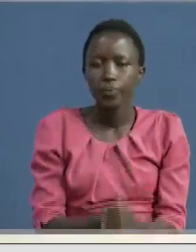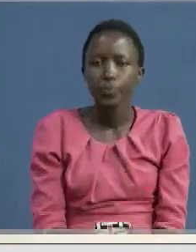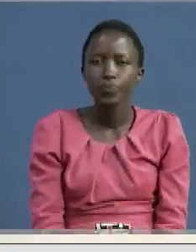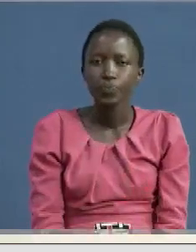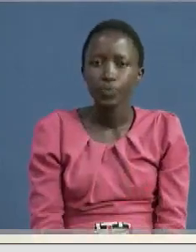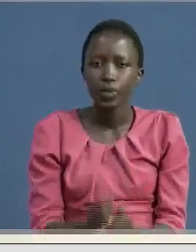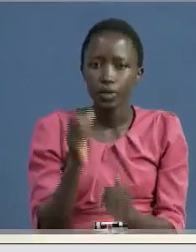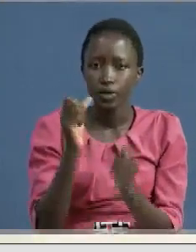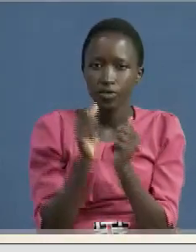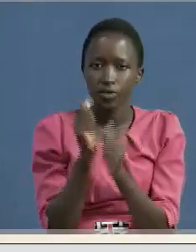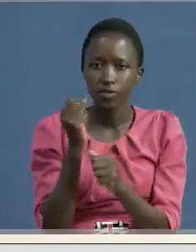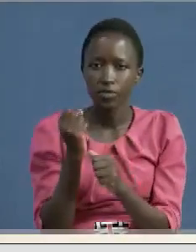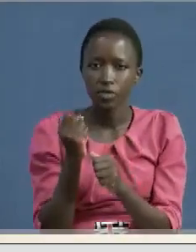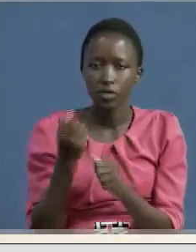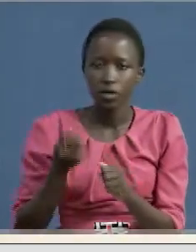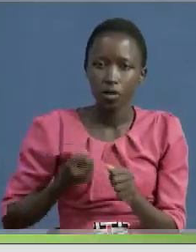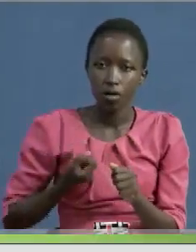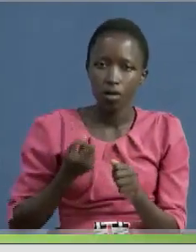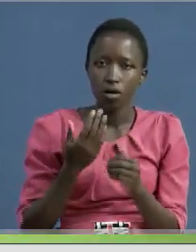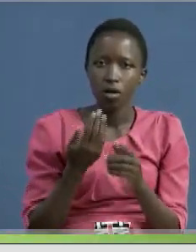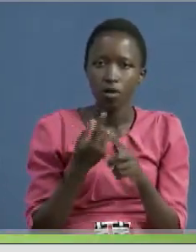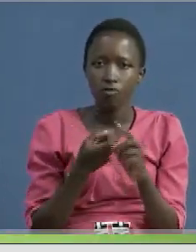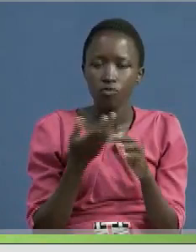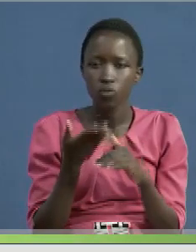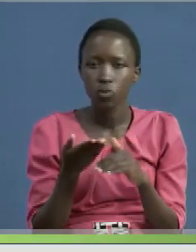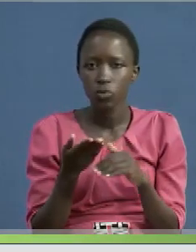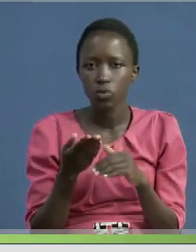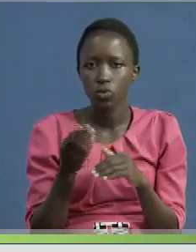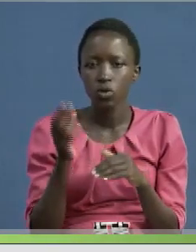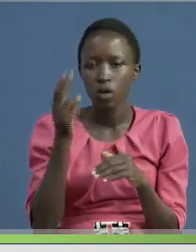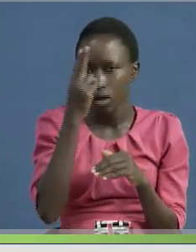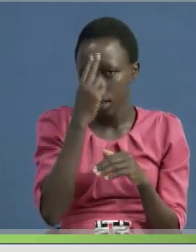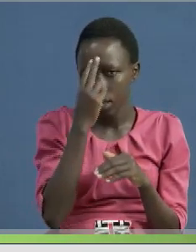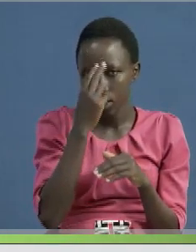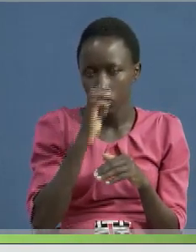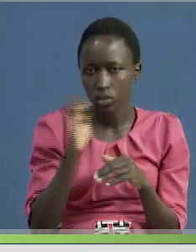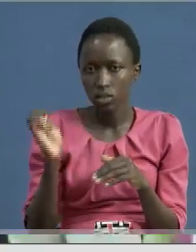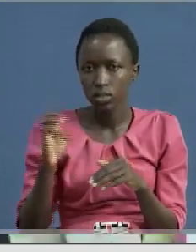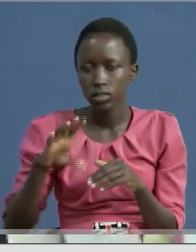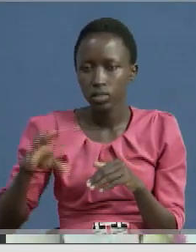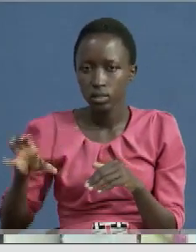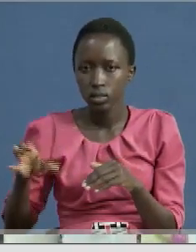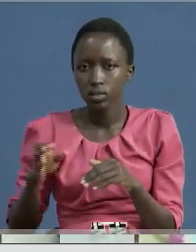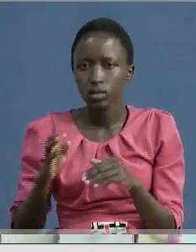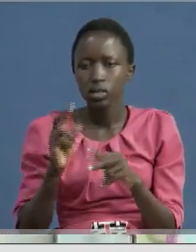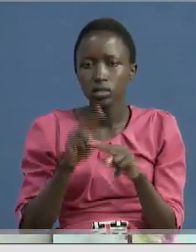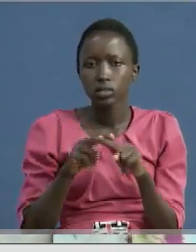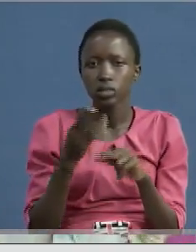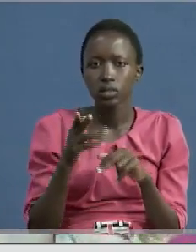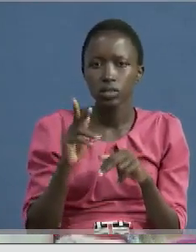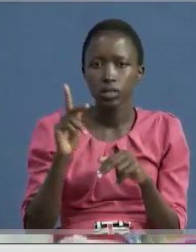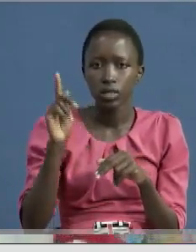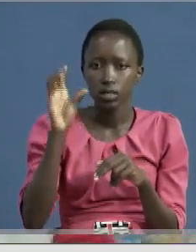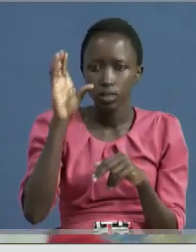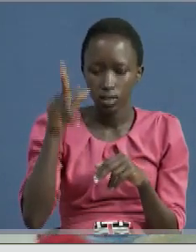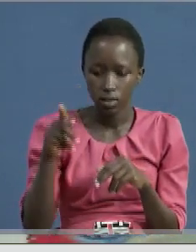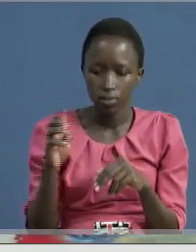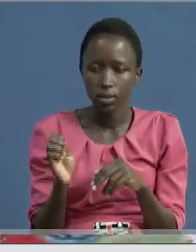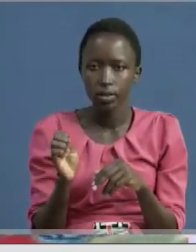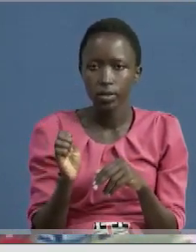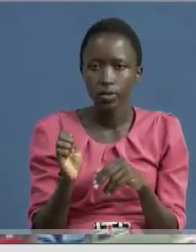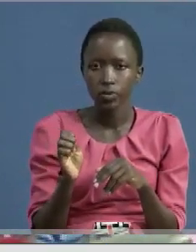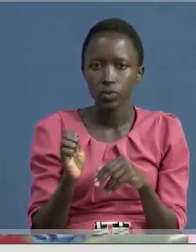A 15-year-old girl from Nairegia in Kari area in Narok East sub-county will be sitting for a Kenya Certificate of